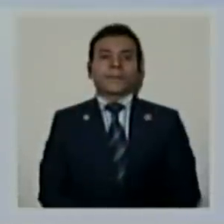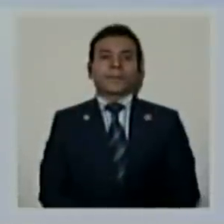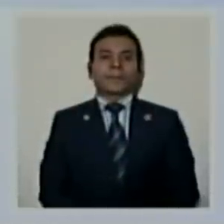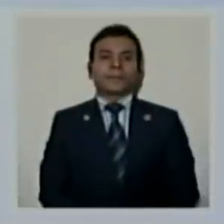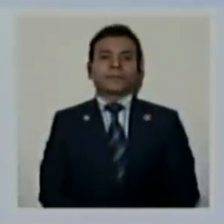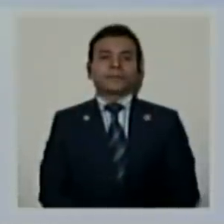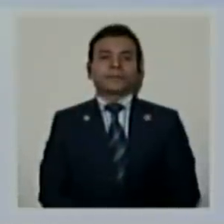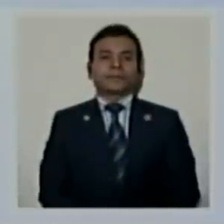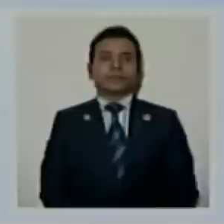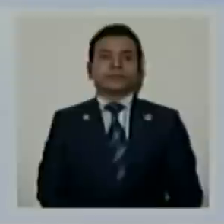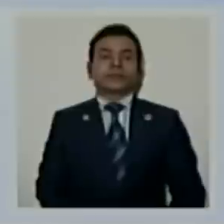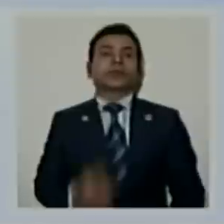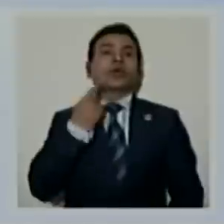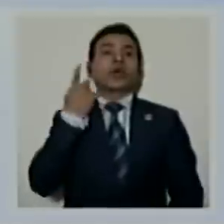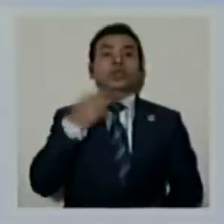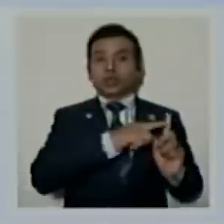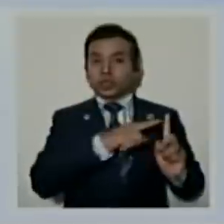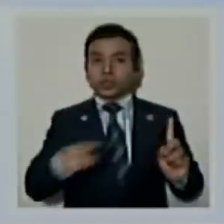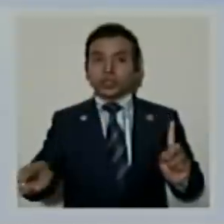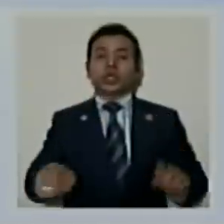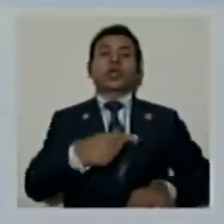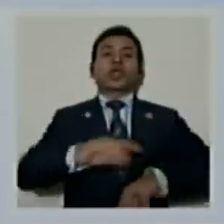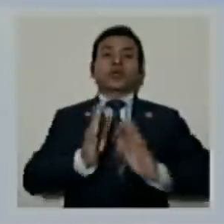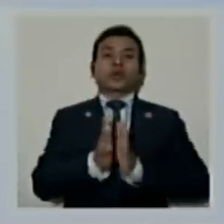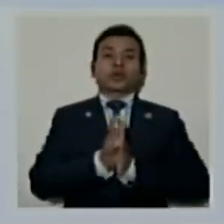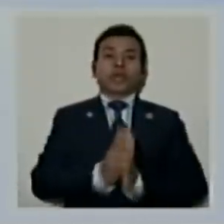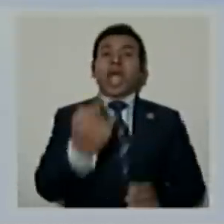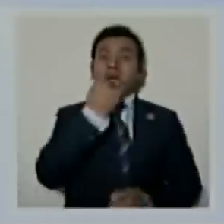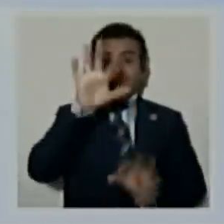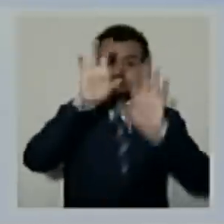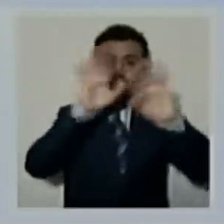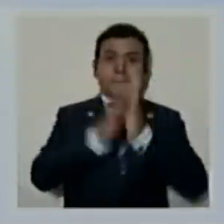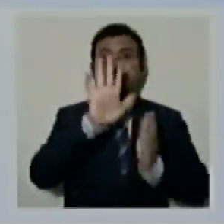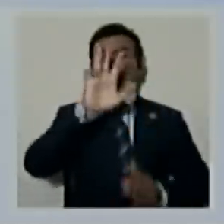ভাইরাস সংক্রান্ত সেই তথ্য আপনাদের সামনে তুলে ধরব।